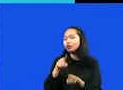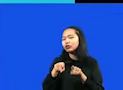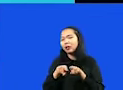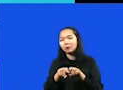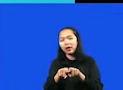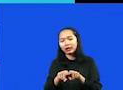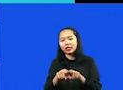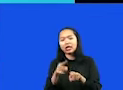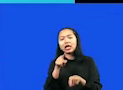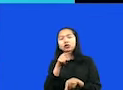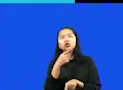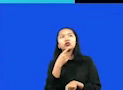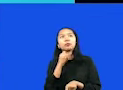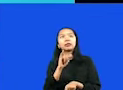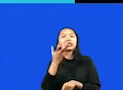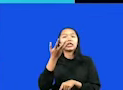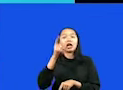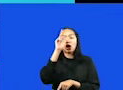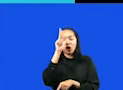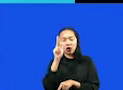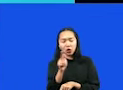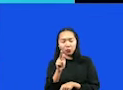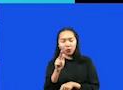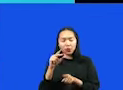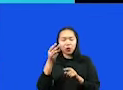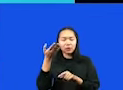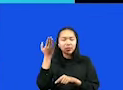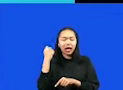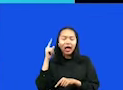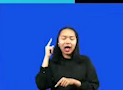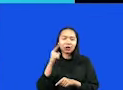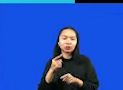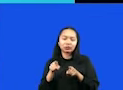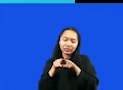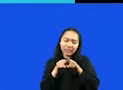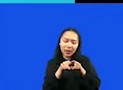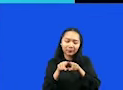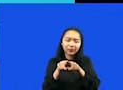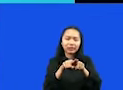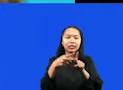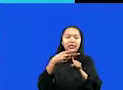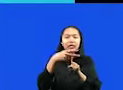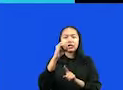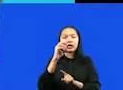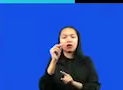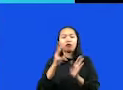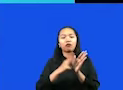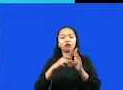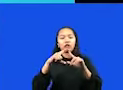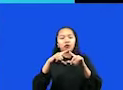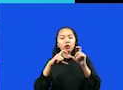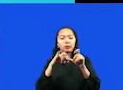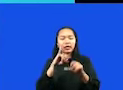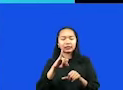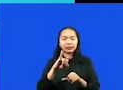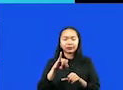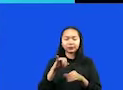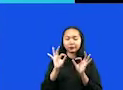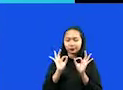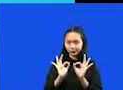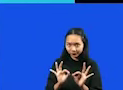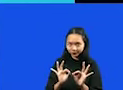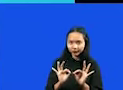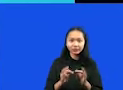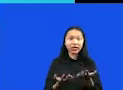formasi Iman berjenjang dan berkelanjutan itu betul oke kalau pengalamannya Mbak Mega lagi Bagaimana ini sehubungan